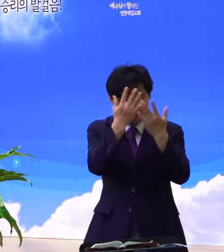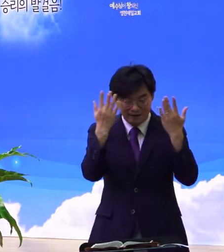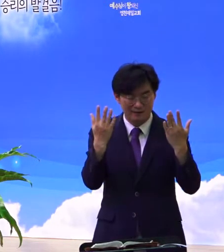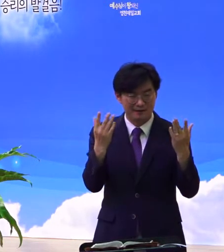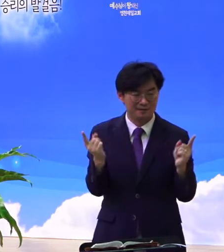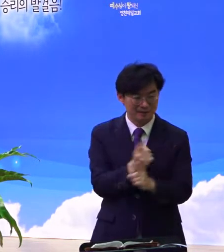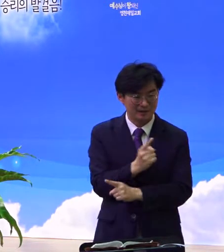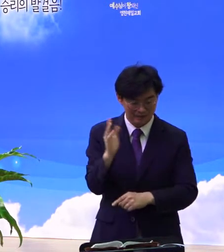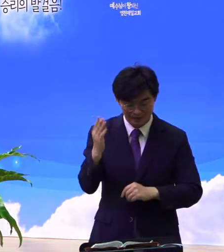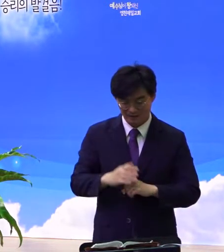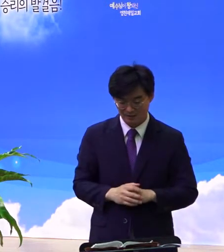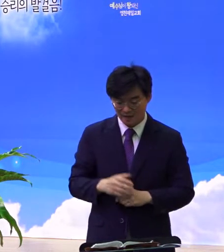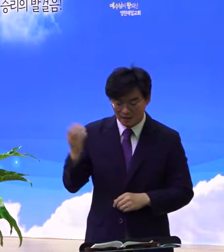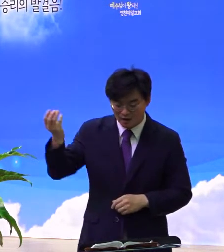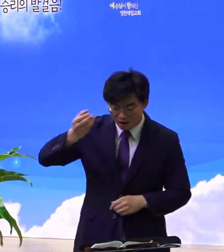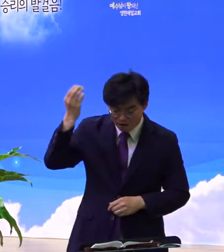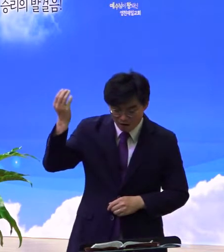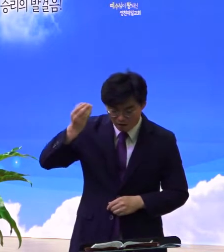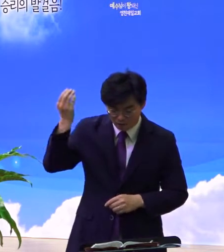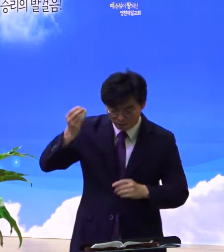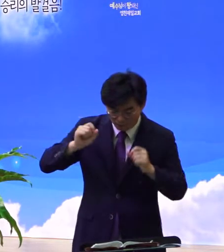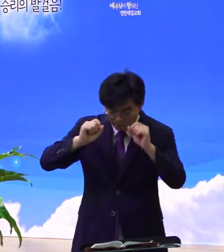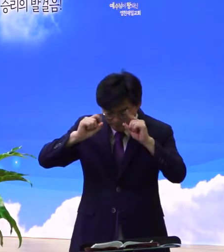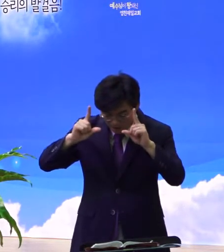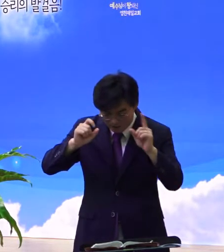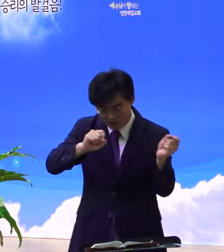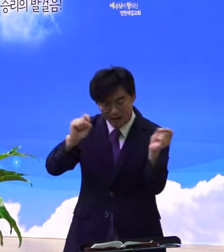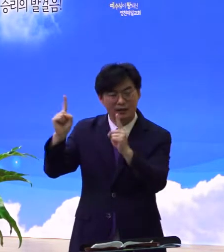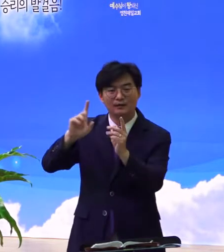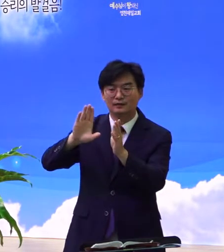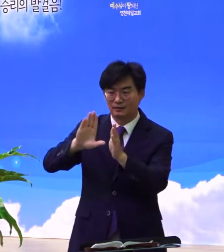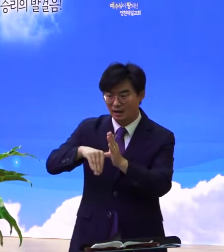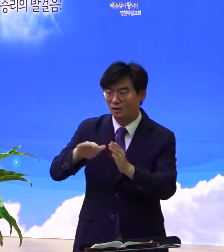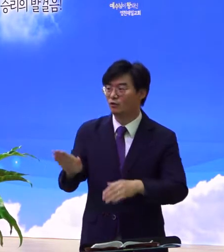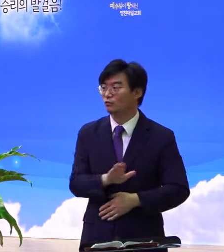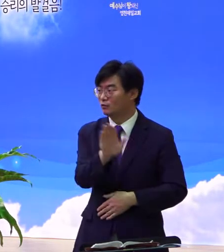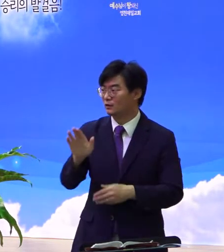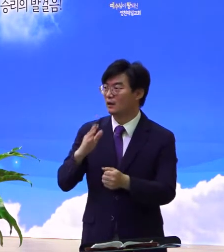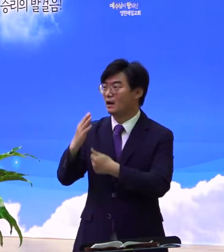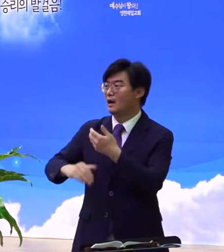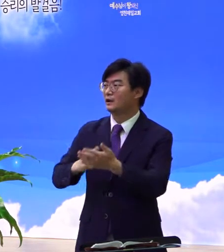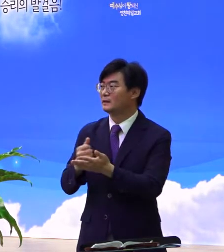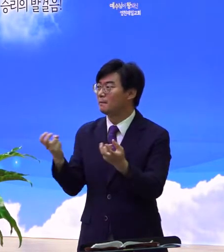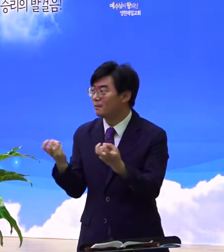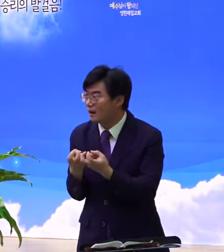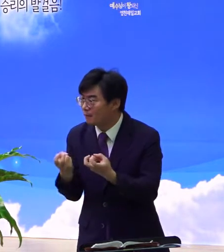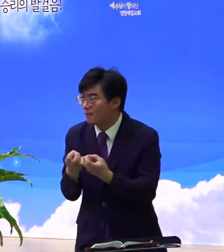그 영적인 눈이 떠져야 하나님의 세계를 볼 수 있습니다.